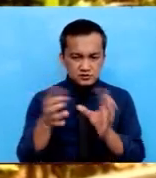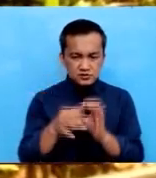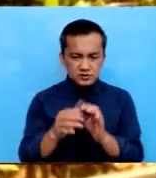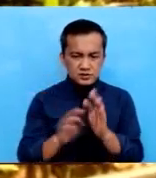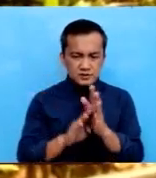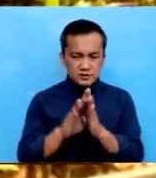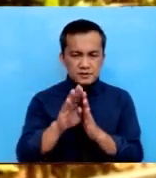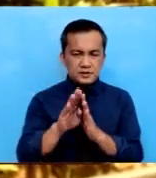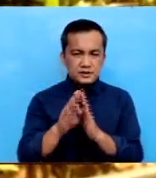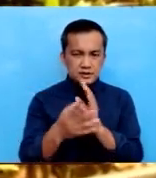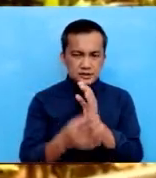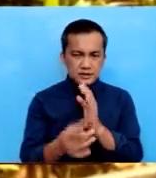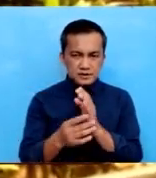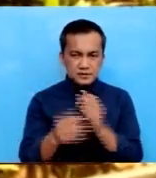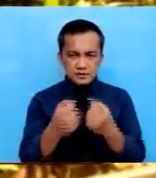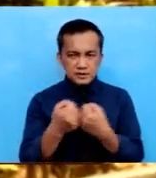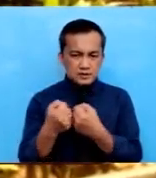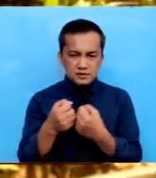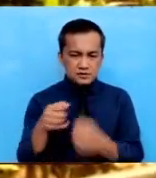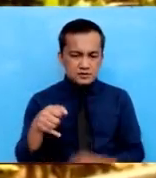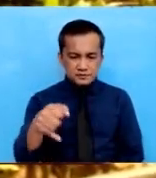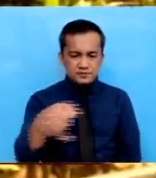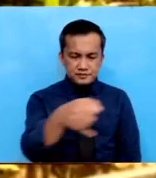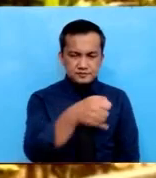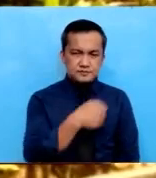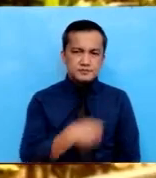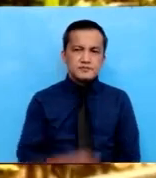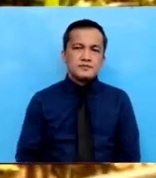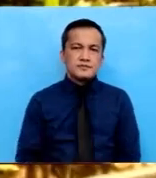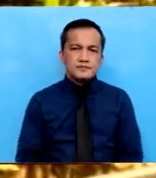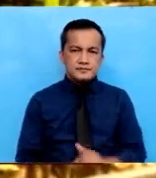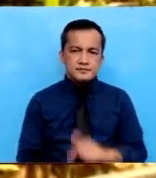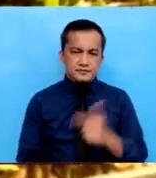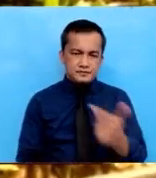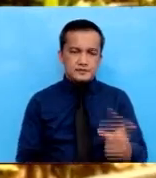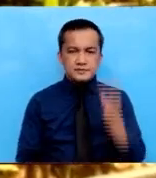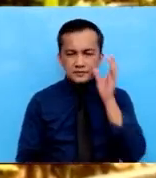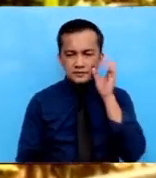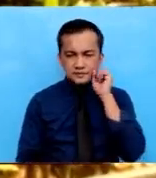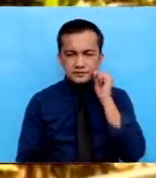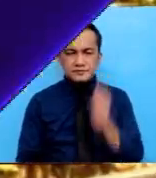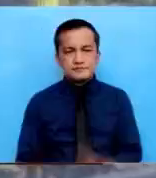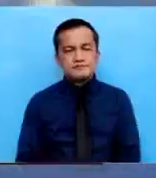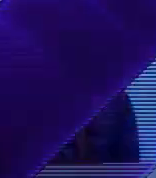sa pinag-aagawang teritoryo. Nasa front line ng balitang yan, si Camille Samonte.